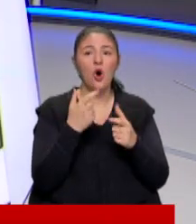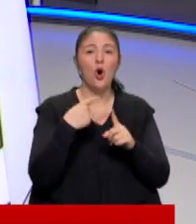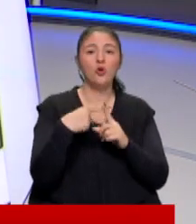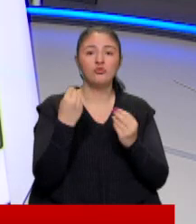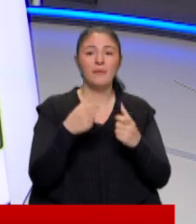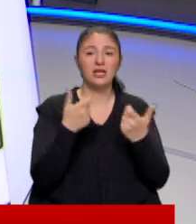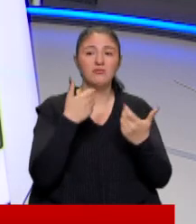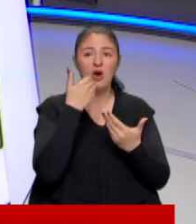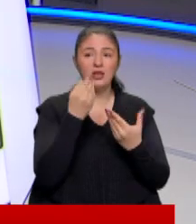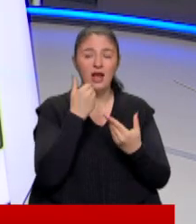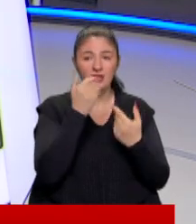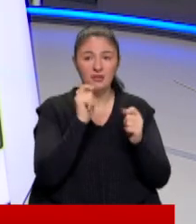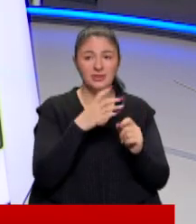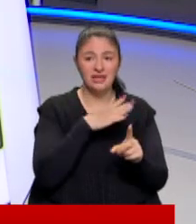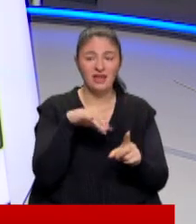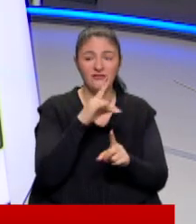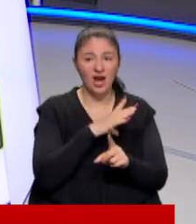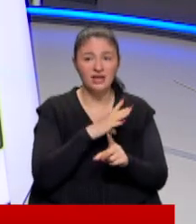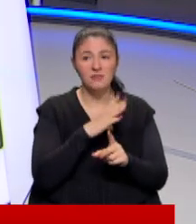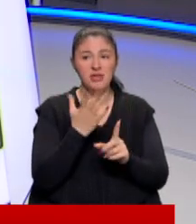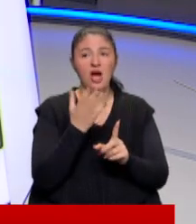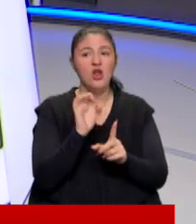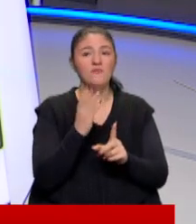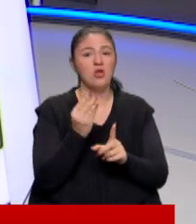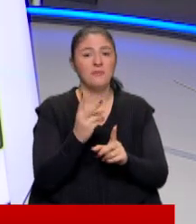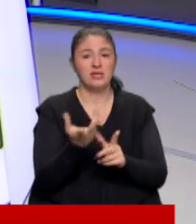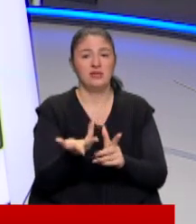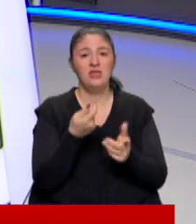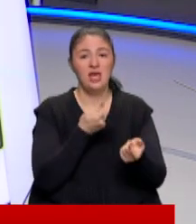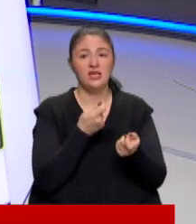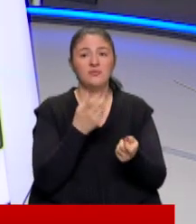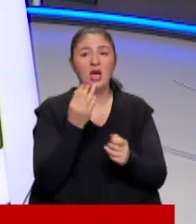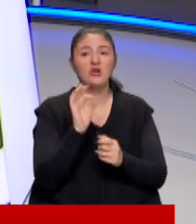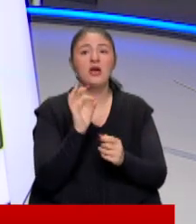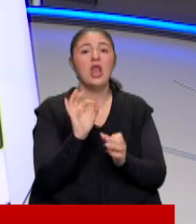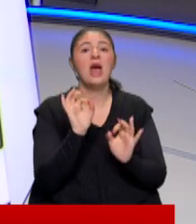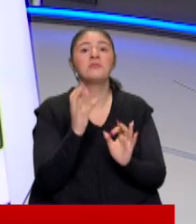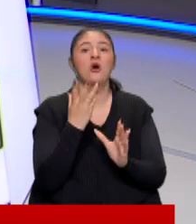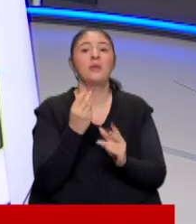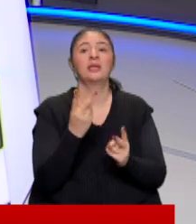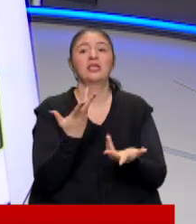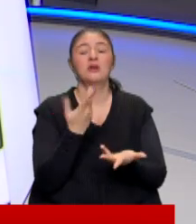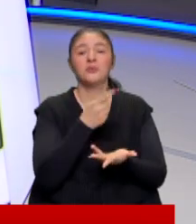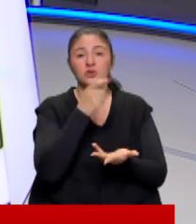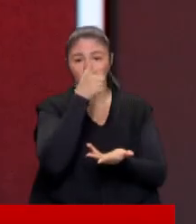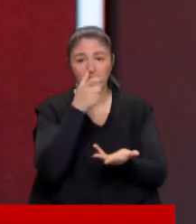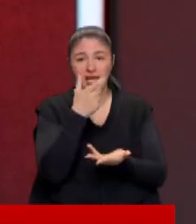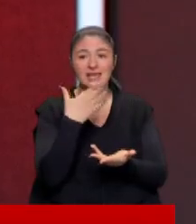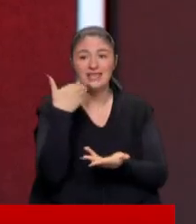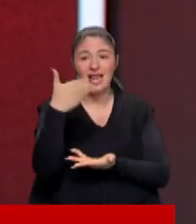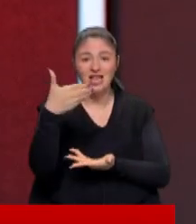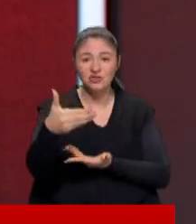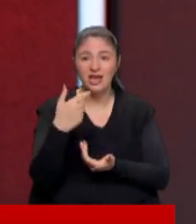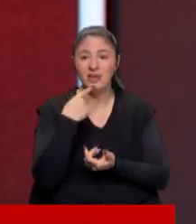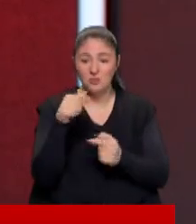olarak anlatmak isteyecek olanlar da vardır. Daha önemli ne olabilir ki? Eğitim. Daha önemli ne olabilir ki? Bu ülkenin